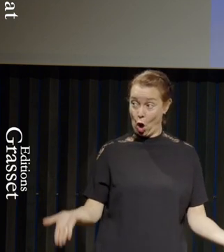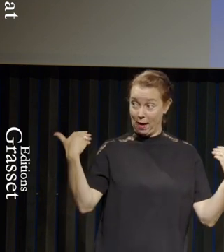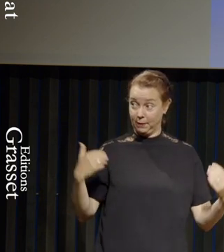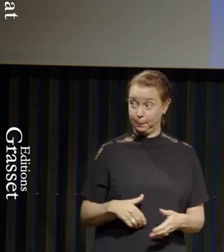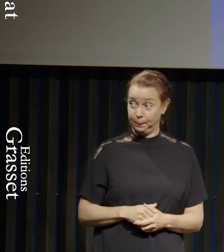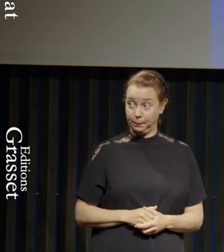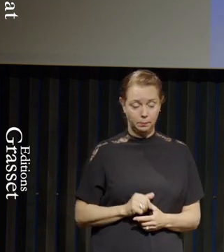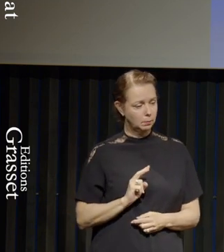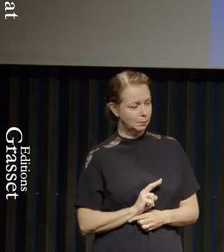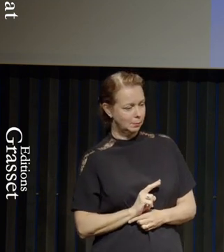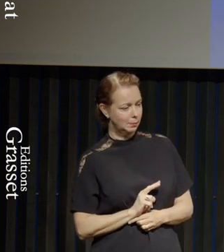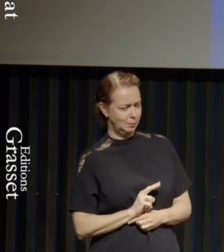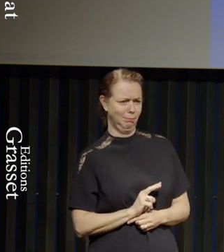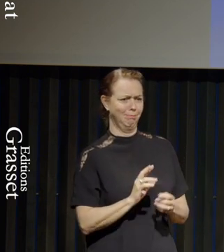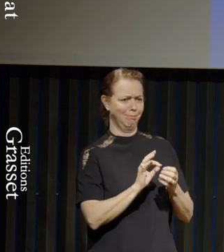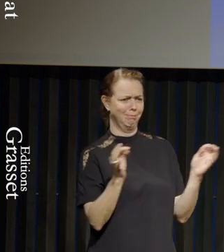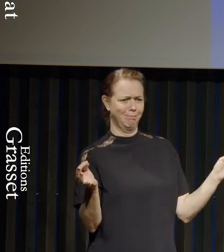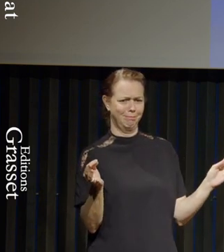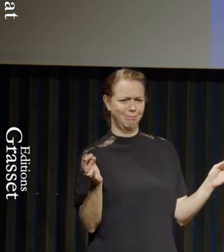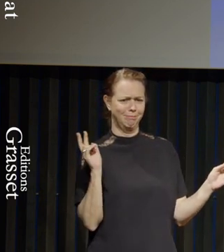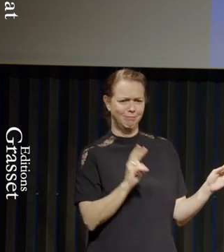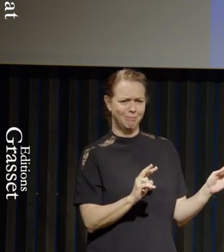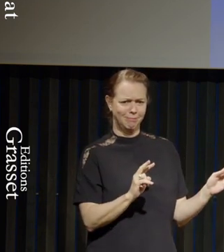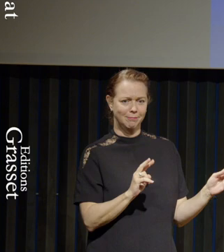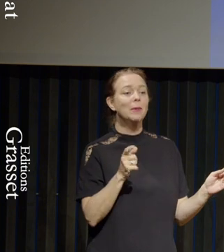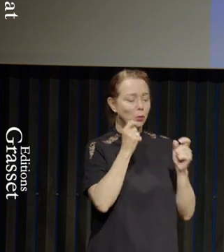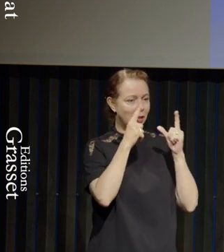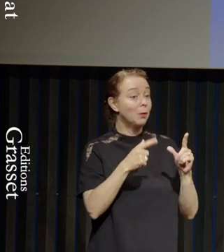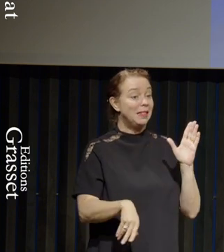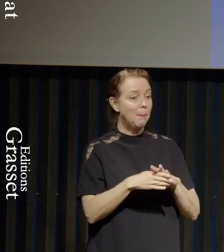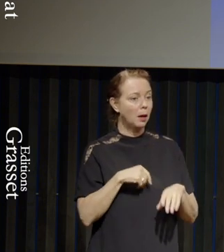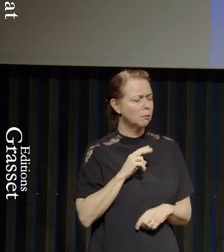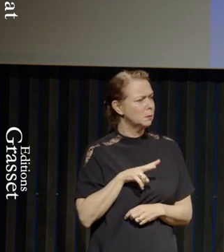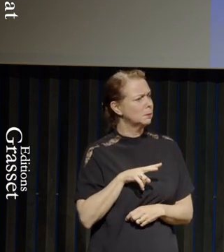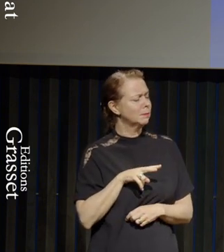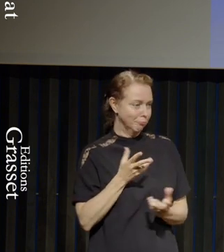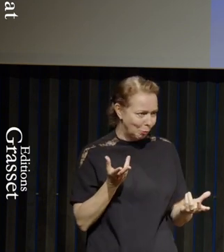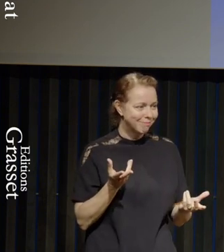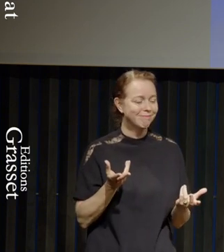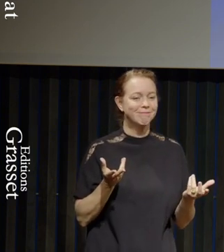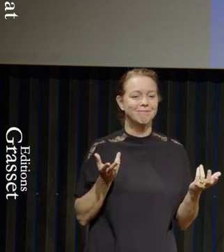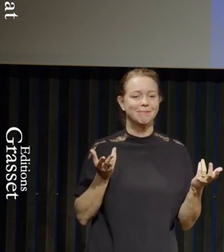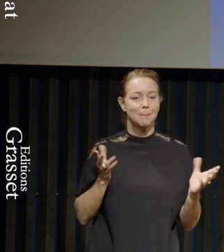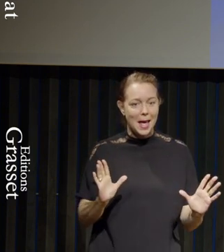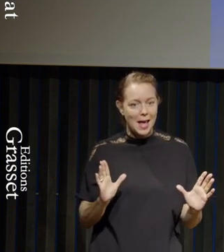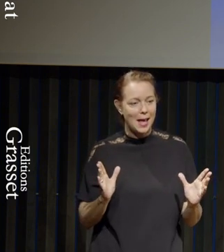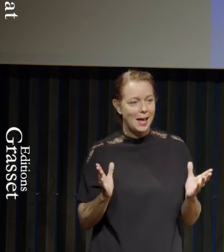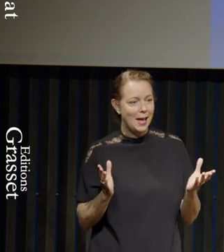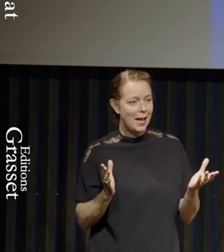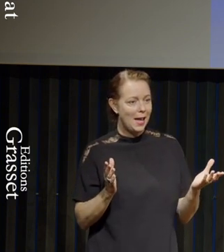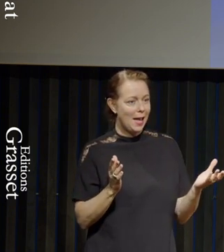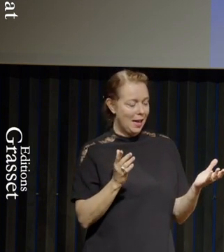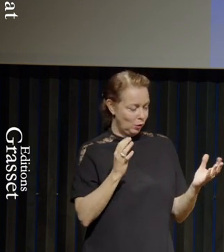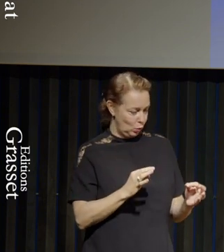Et alors, quand on entend cette phrase, alors évidemment, on revient à l'étonnement, c'est saisissant. Il y a quelque chose qui, dans ce